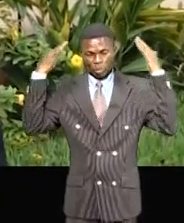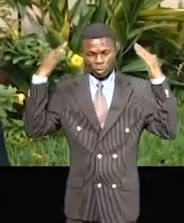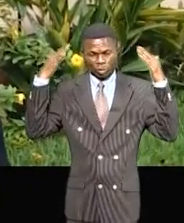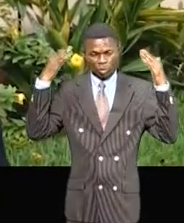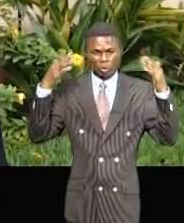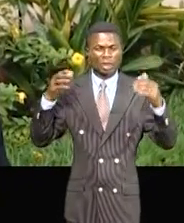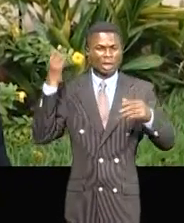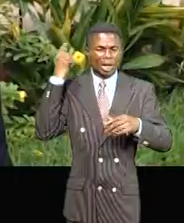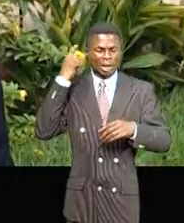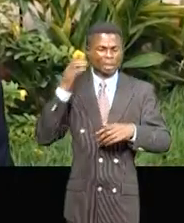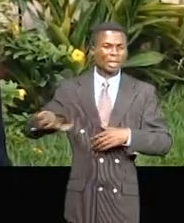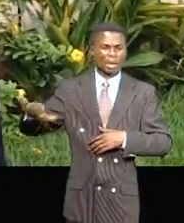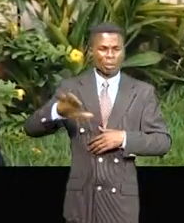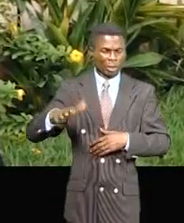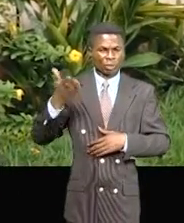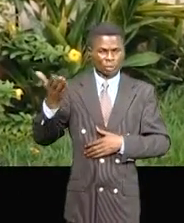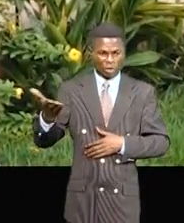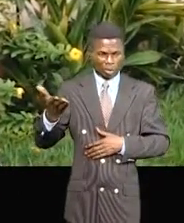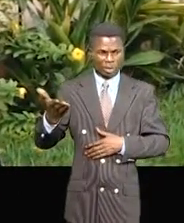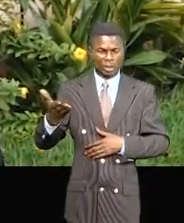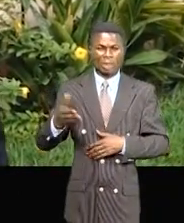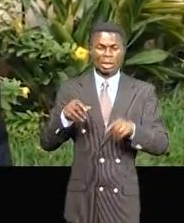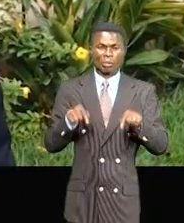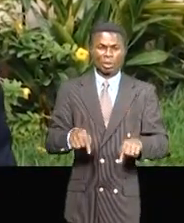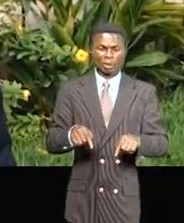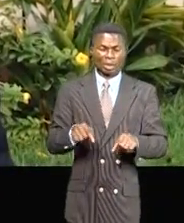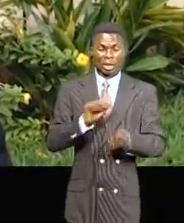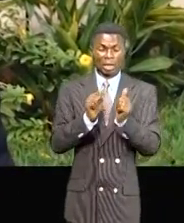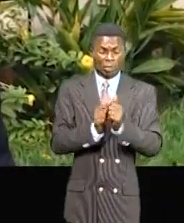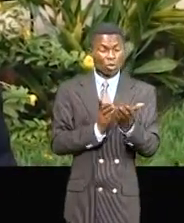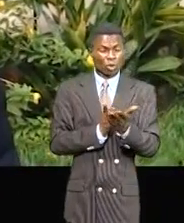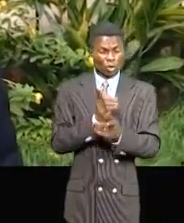peuvent avoir lieu sur la place publique. Donc ici, place à la sérénité,